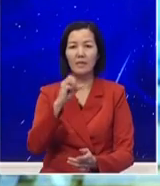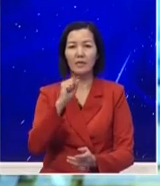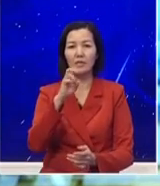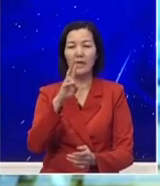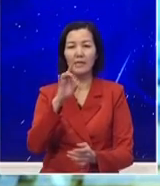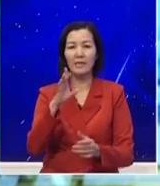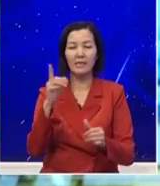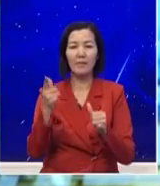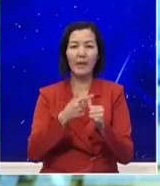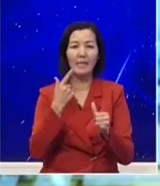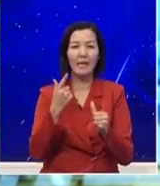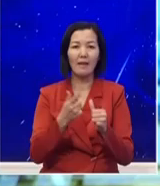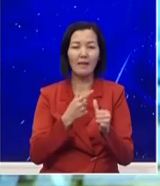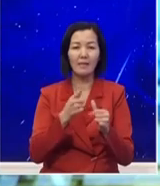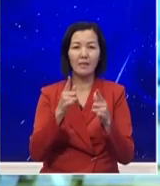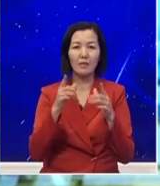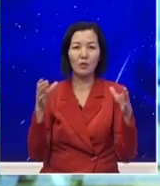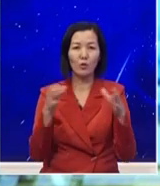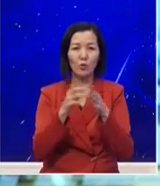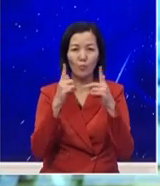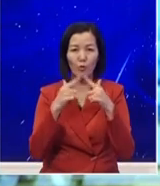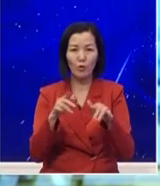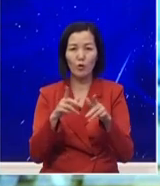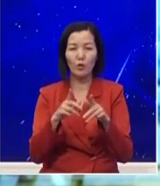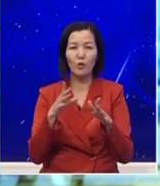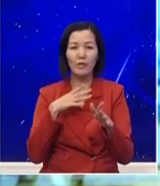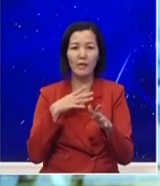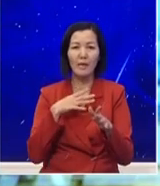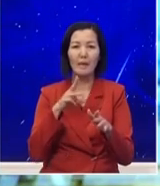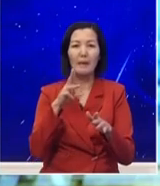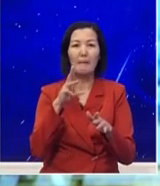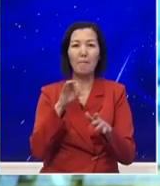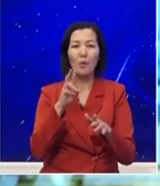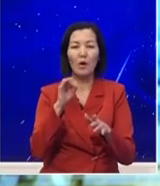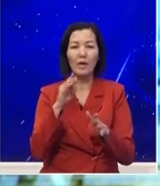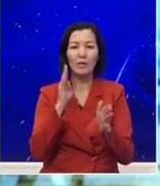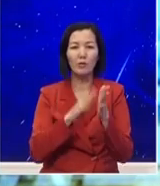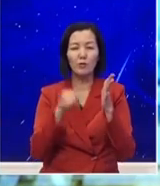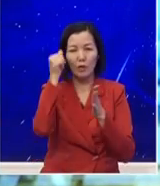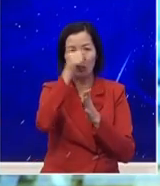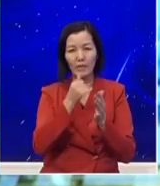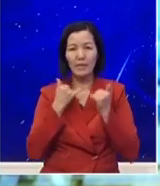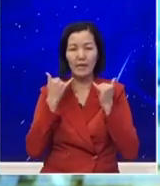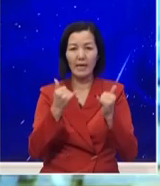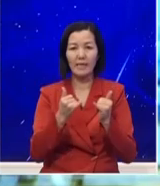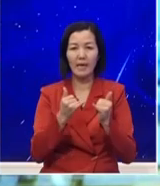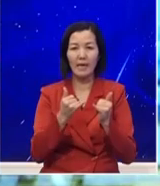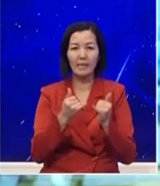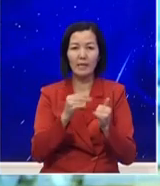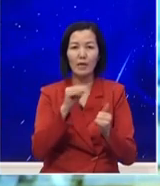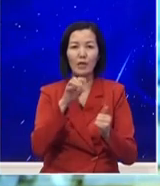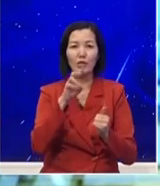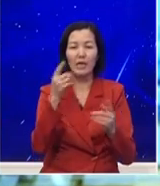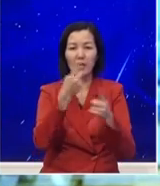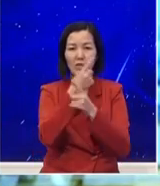Жетісуда жанр әдеби клубы құрылды. Олар ең алғашқы шарасы Мұзбалақ ақын Мұқағалидің 90 жылдығына арнады. Бастау бұлағы ретінде челлендж